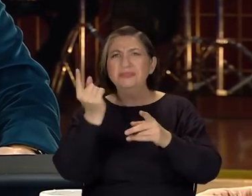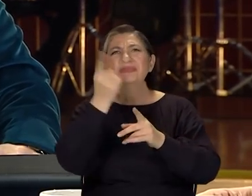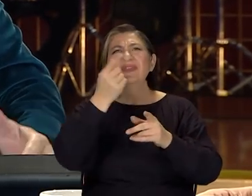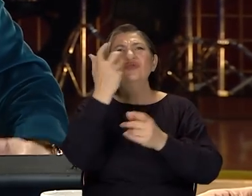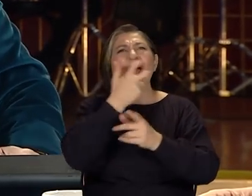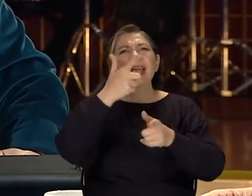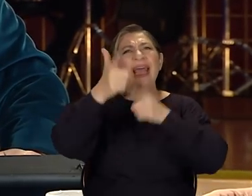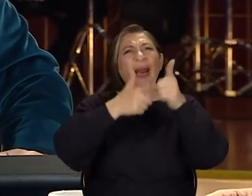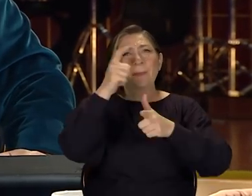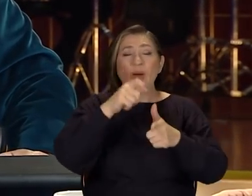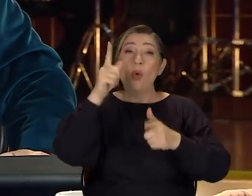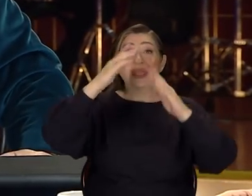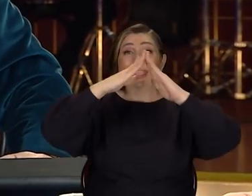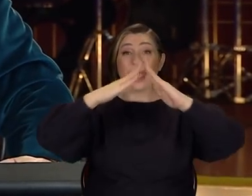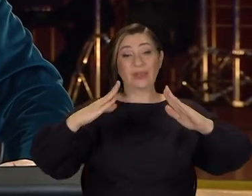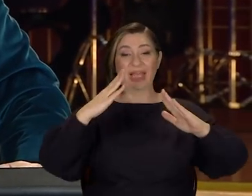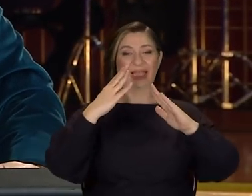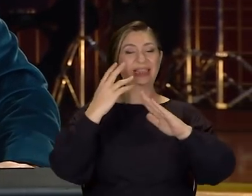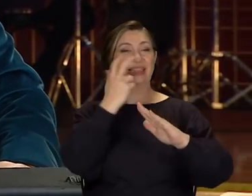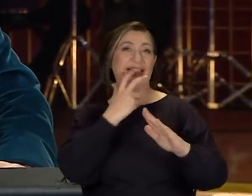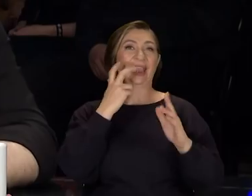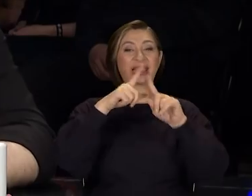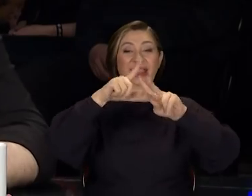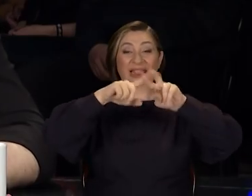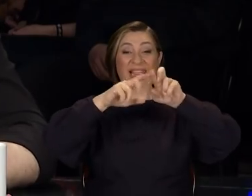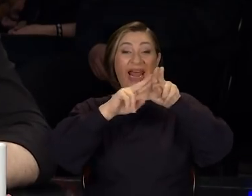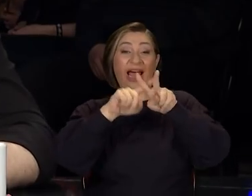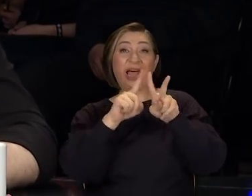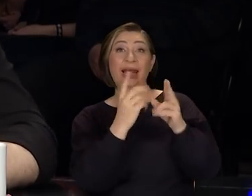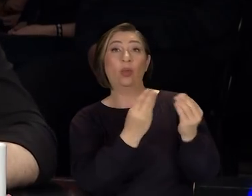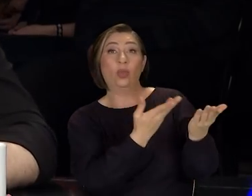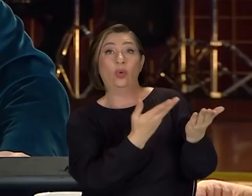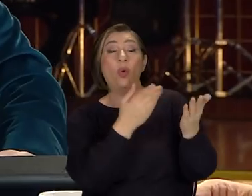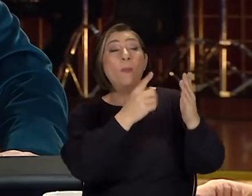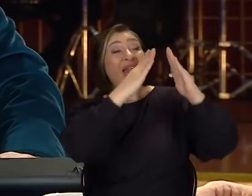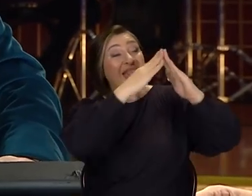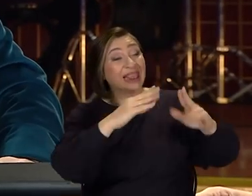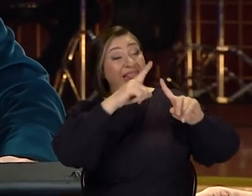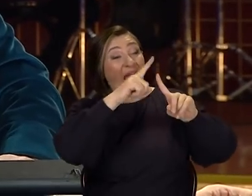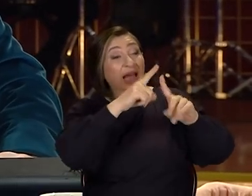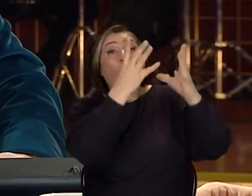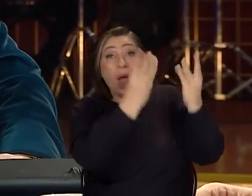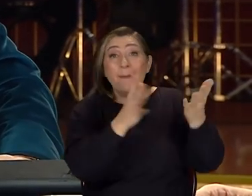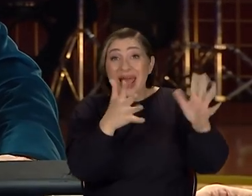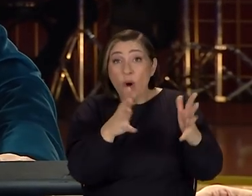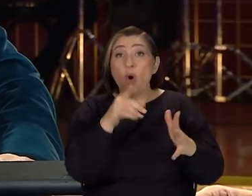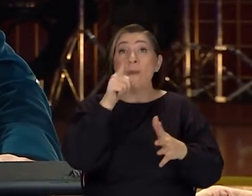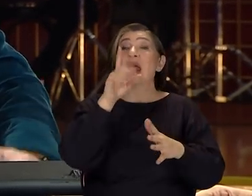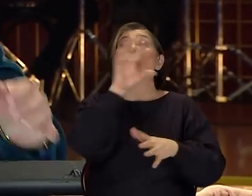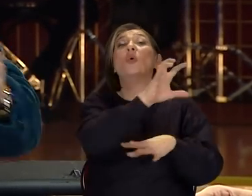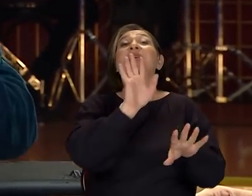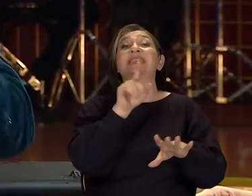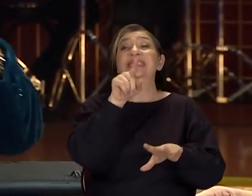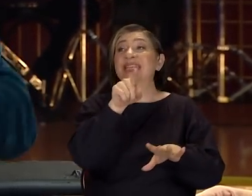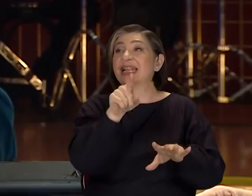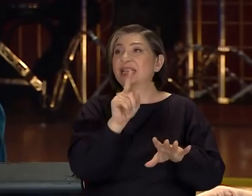çekti mesela. Onda bile o damdaki Tarkan oldu. Oh. Tamam mı? Ama o sen o bile damdaki Tarkan olabiliyor. O bile logo değil.